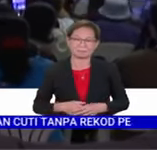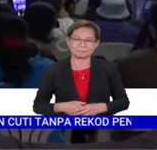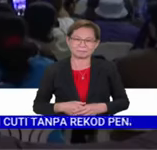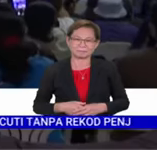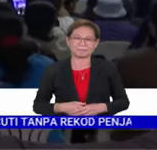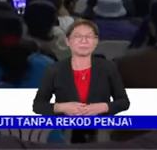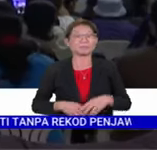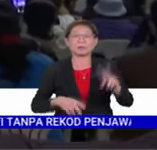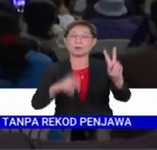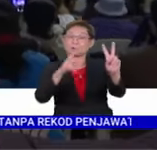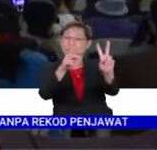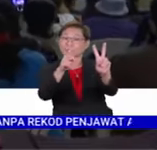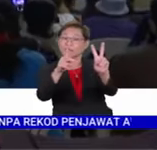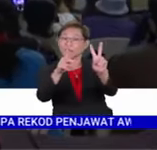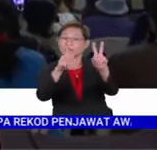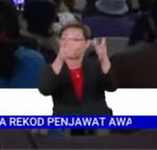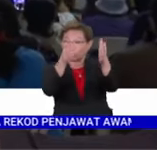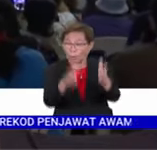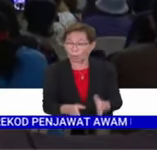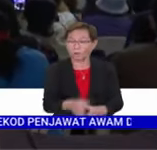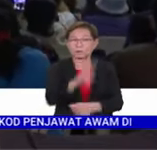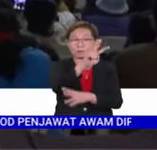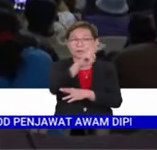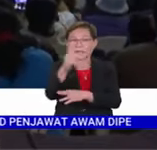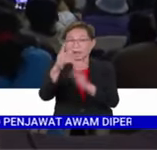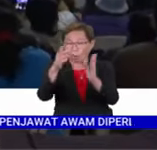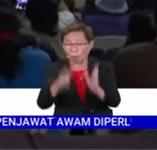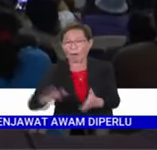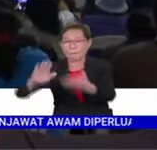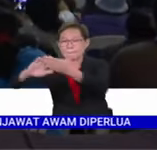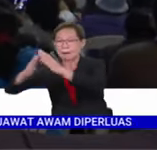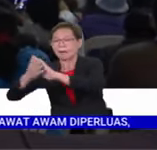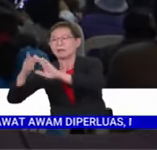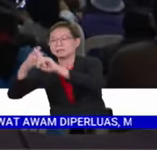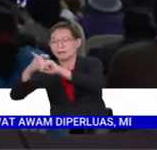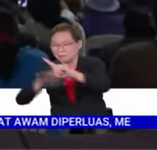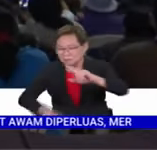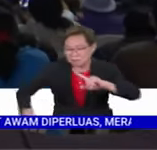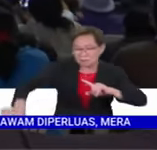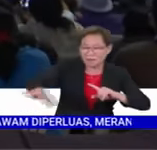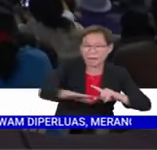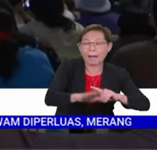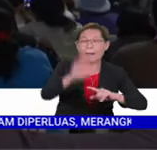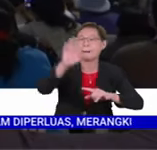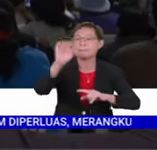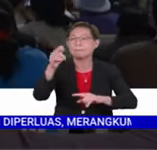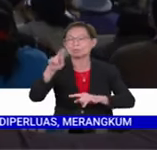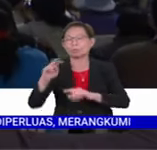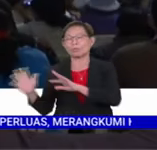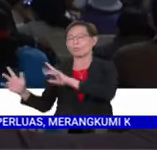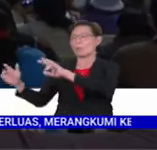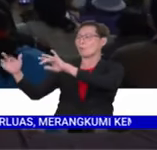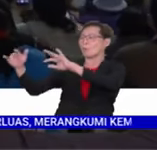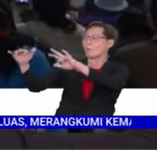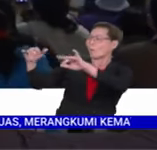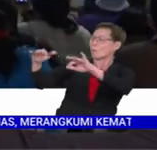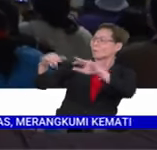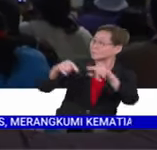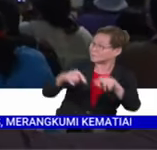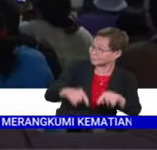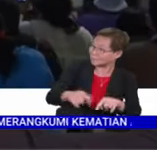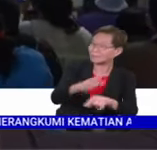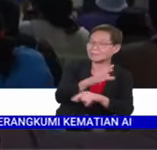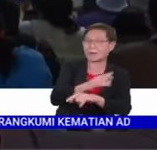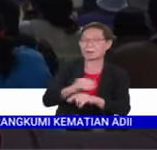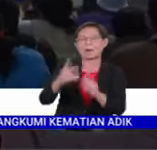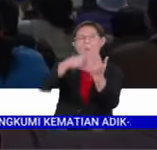seramai 2,000 orang dijangka masyarakat dari sekitar Betong akan hadir ke majlis ini. Dan